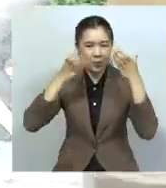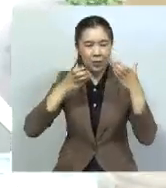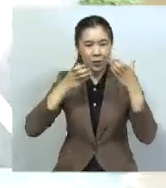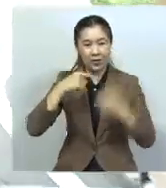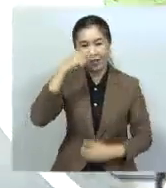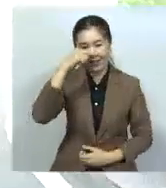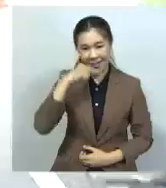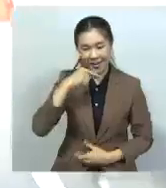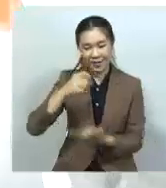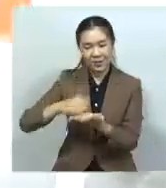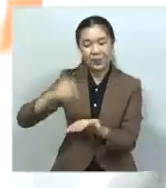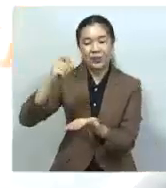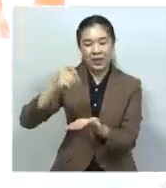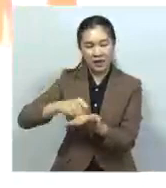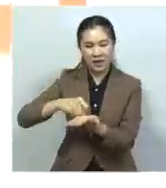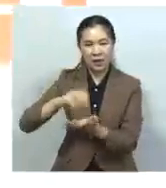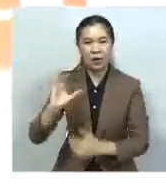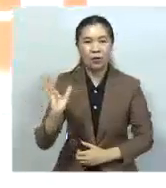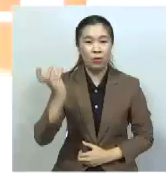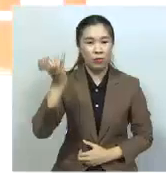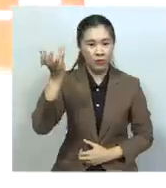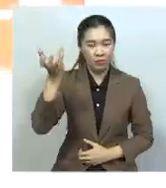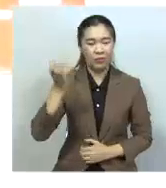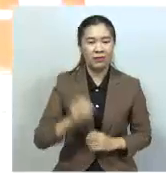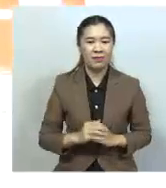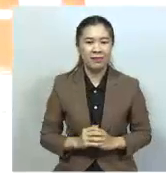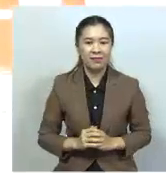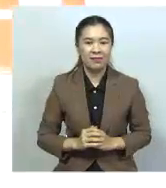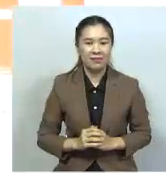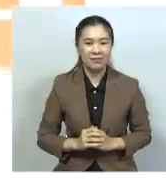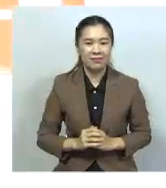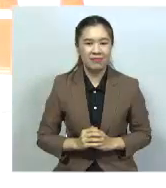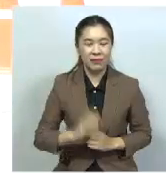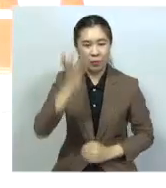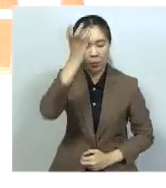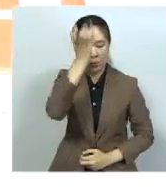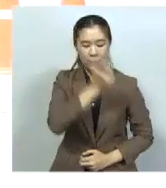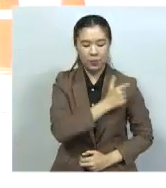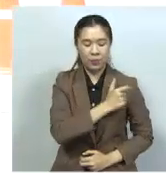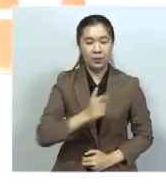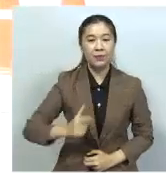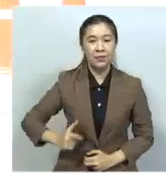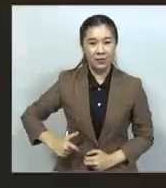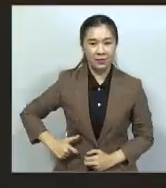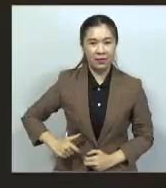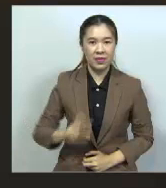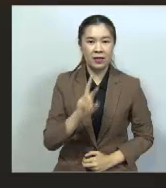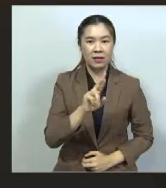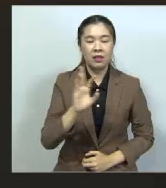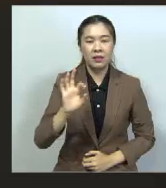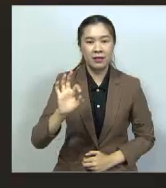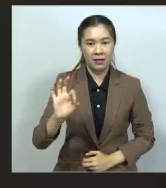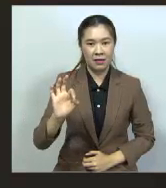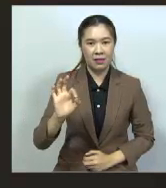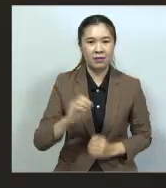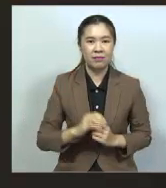เป็นมรดกวัฒนธรรมที่จับต้องไม่ได้ของมนุษยชาติเนื่องจากสมเด็จพระนางเจ้าสิริกิติ์พระบรมราชินีนาถในรัชก